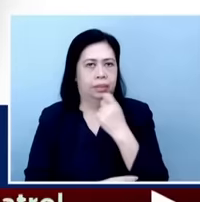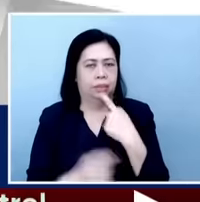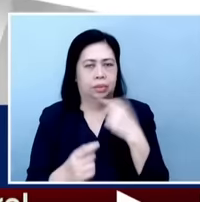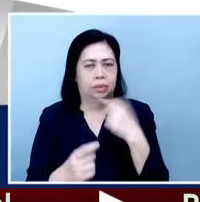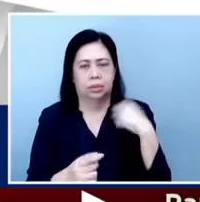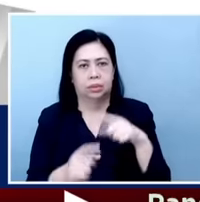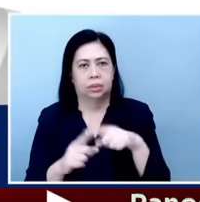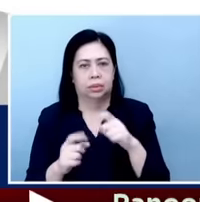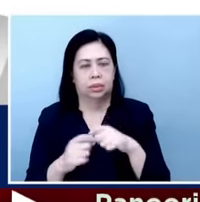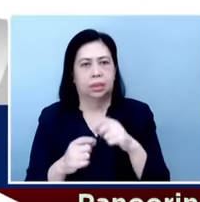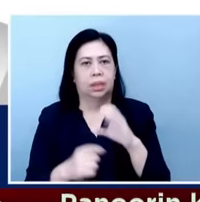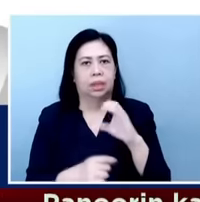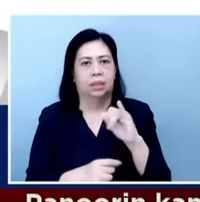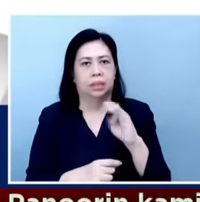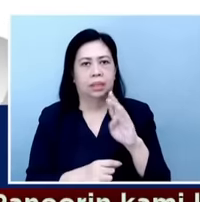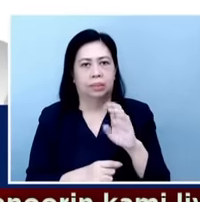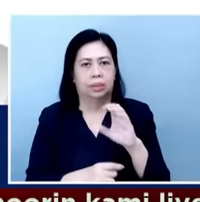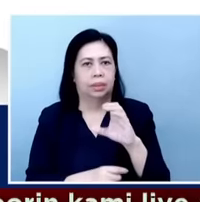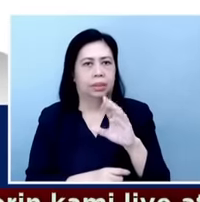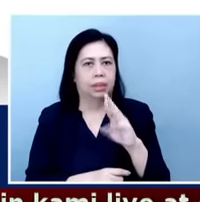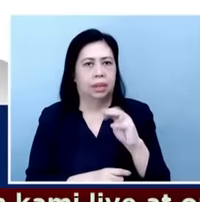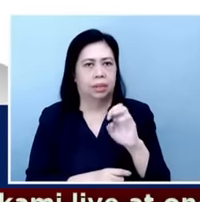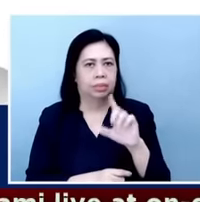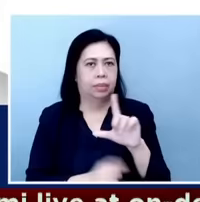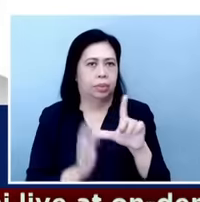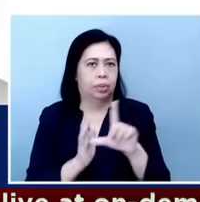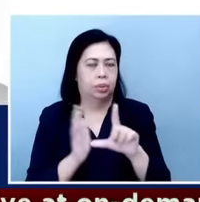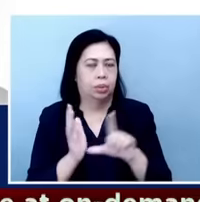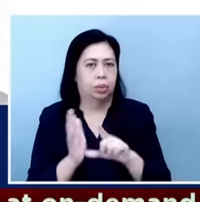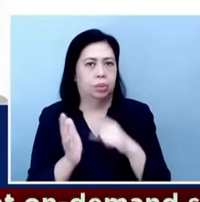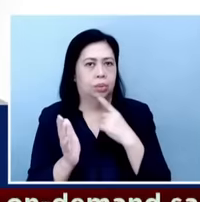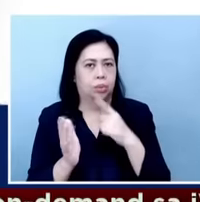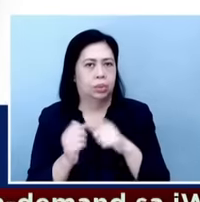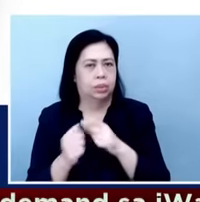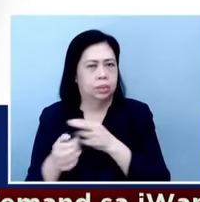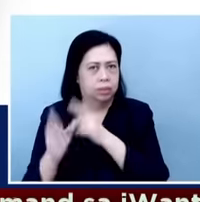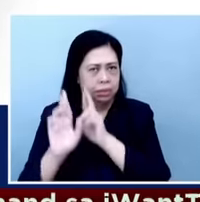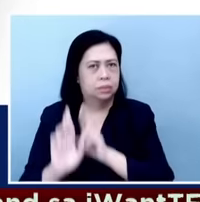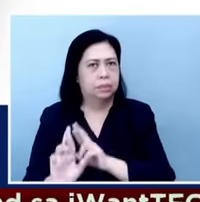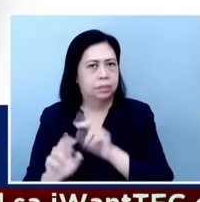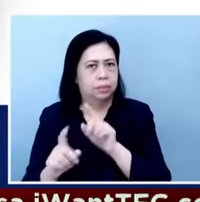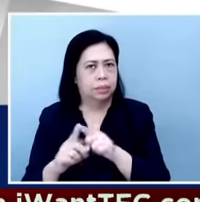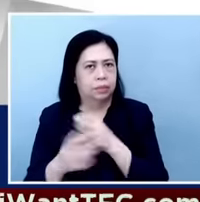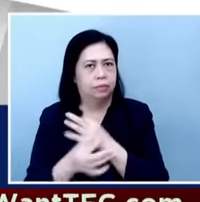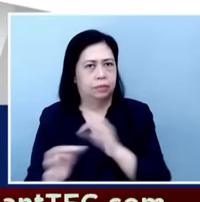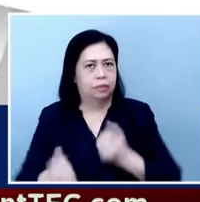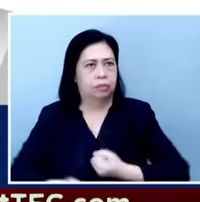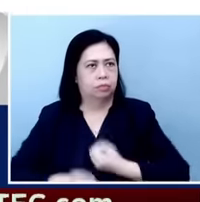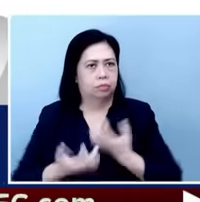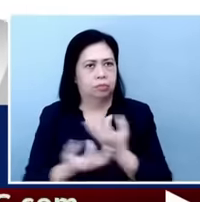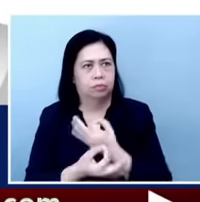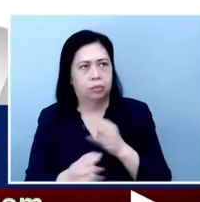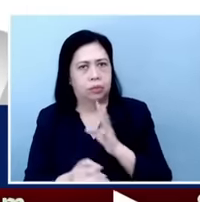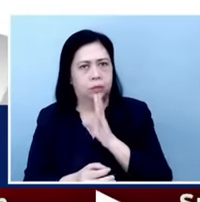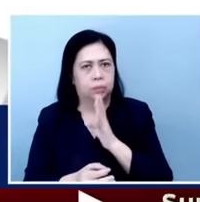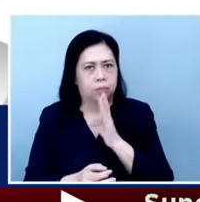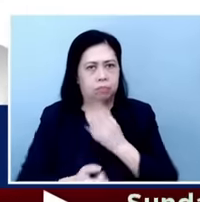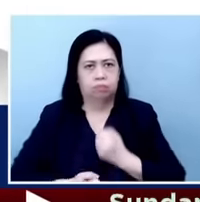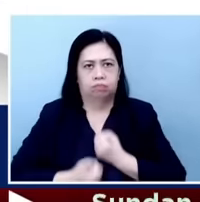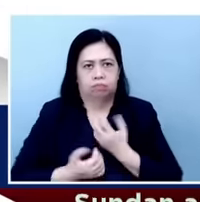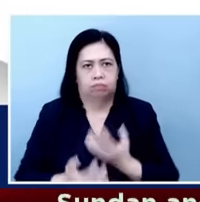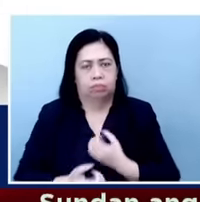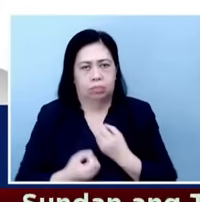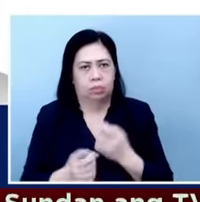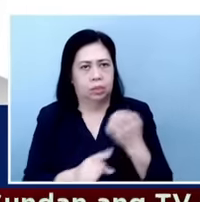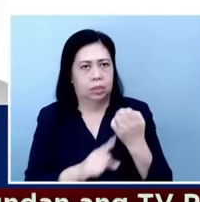sa cybercrime law. Giit ni Acorda, bagamat nire-respeto niya ang freedom of speech at freedom of expression ng